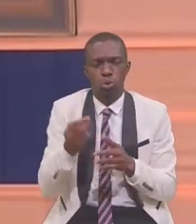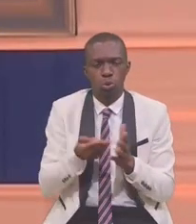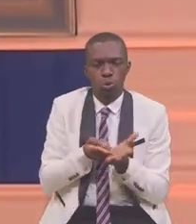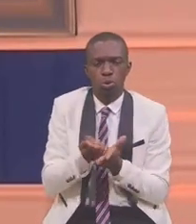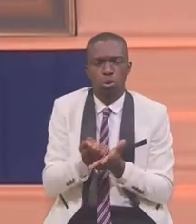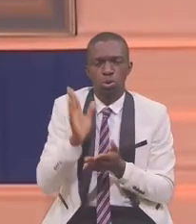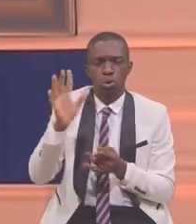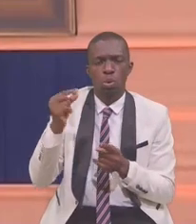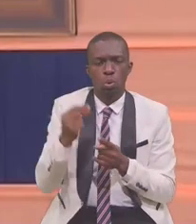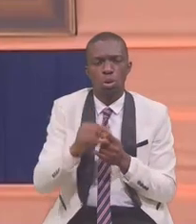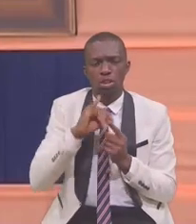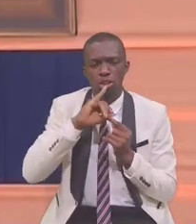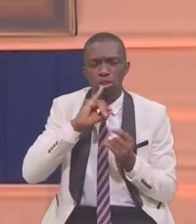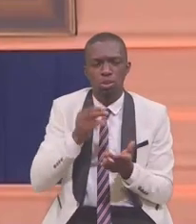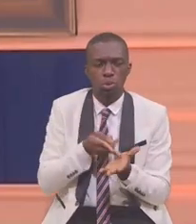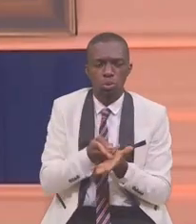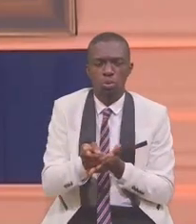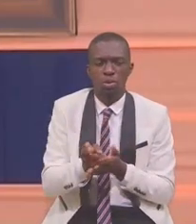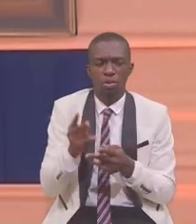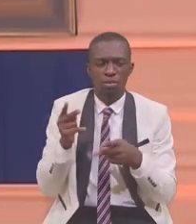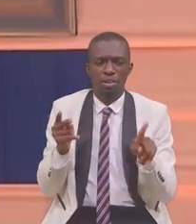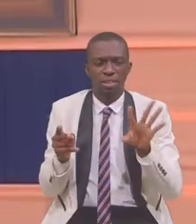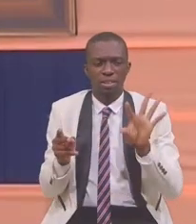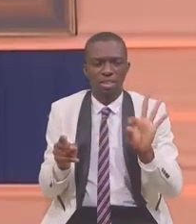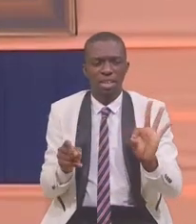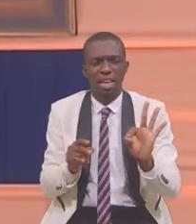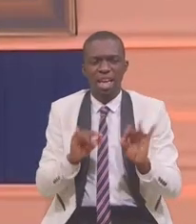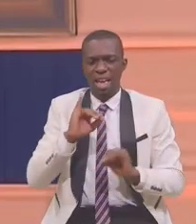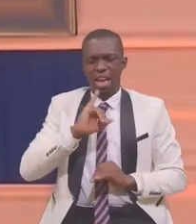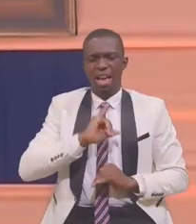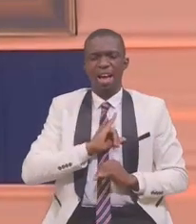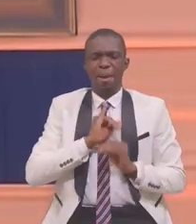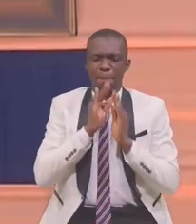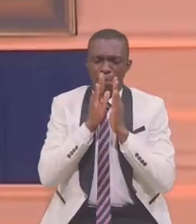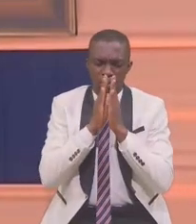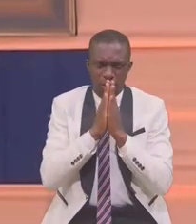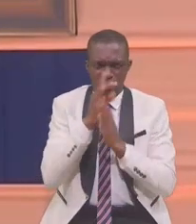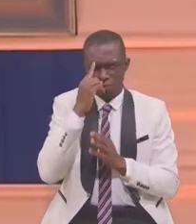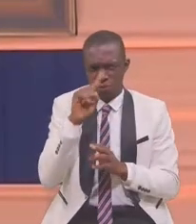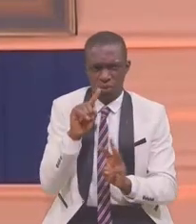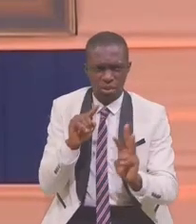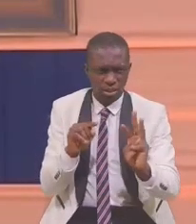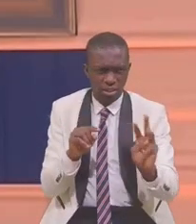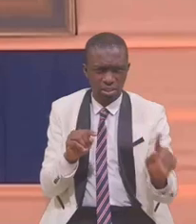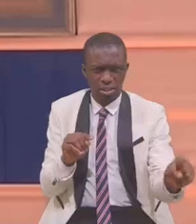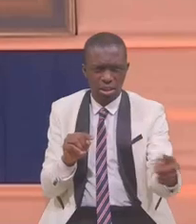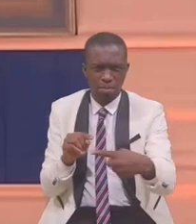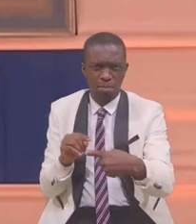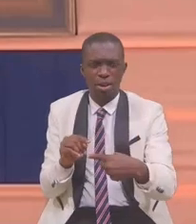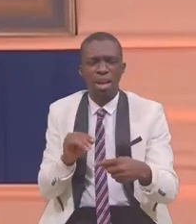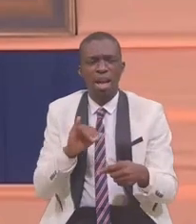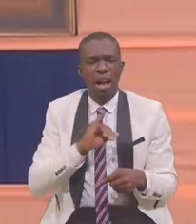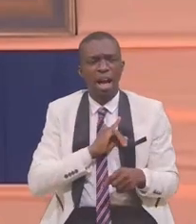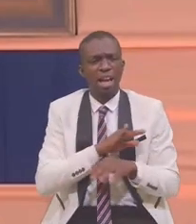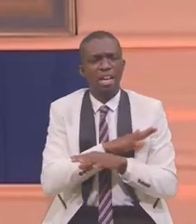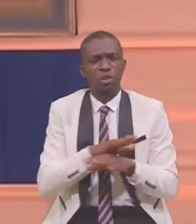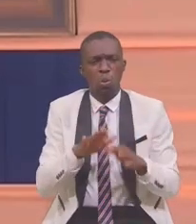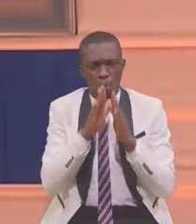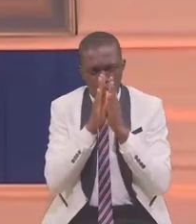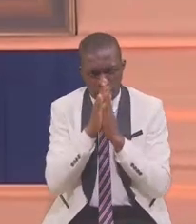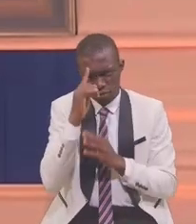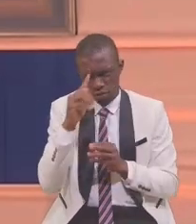vérité. Verset 9. C'est pour vous que je prie. Je ne prie pas pour le monde. Ouais, le monde ne peut